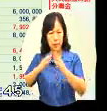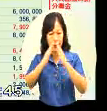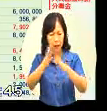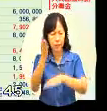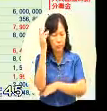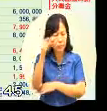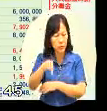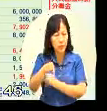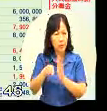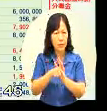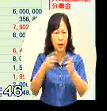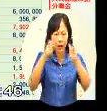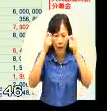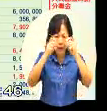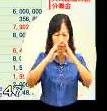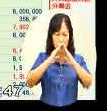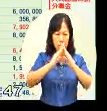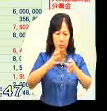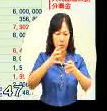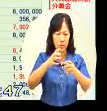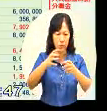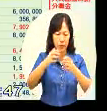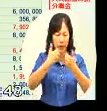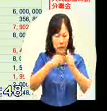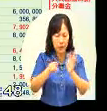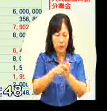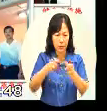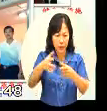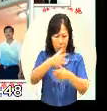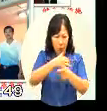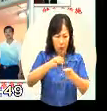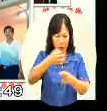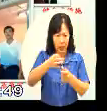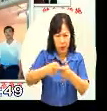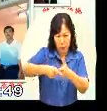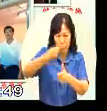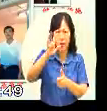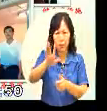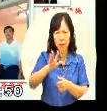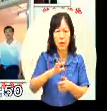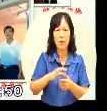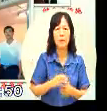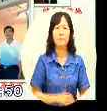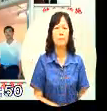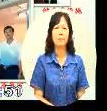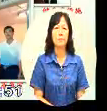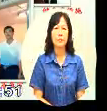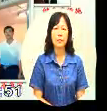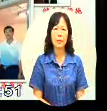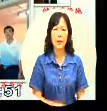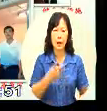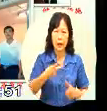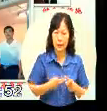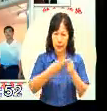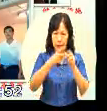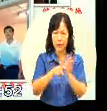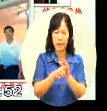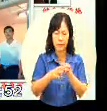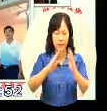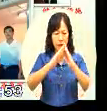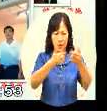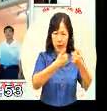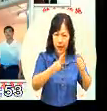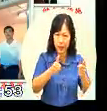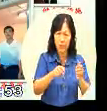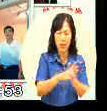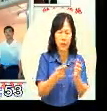市议会的预算居高不下，金长门居高不下。第二个原因呢、啊，就是把议会啊